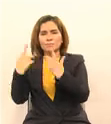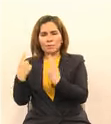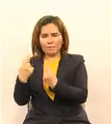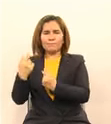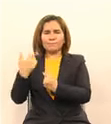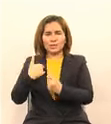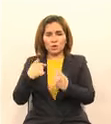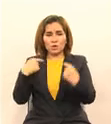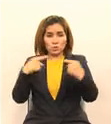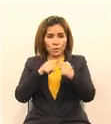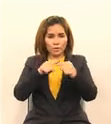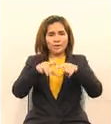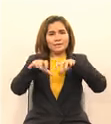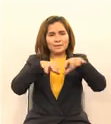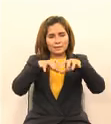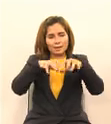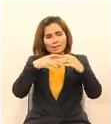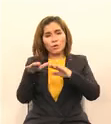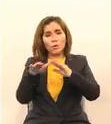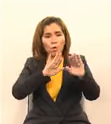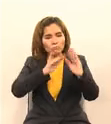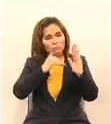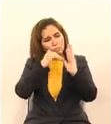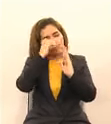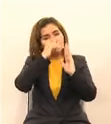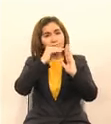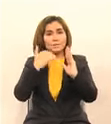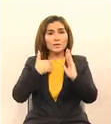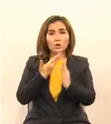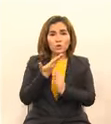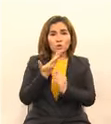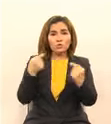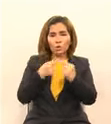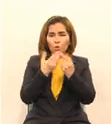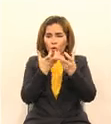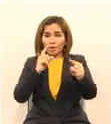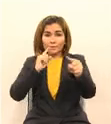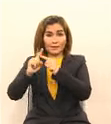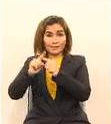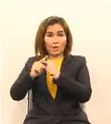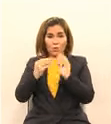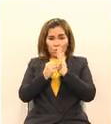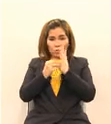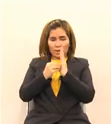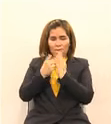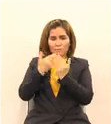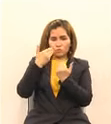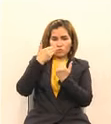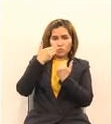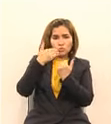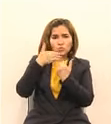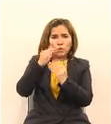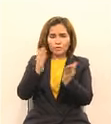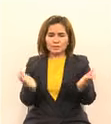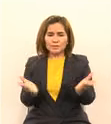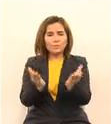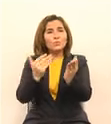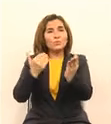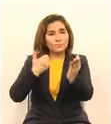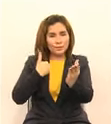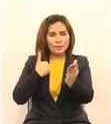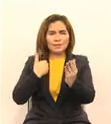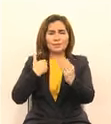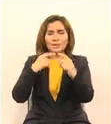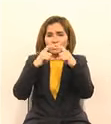ได้เตรียมการไว้นะครับไม่ว่าจะเป็นการได้รับการสนับสนุนทรัพยากรต่างๆจากส่วนกลางนะครับณปัจจุบันเราได้รับ